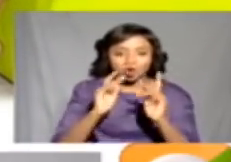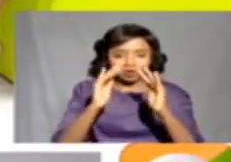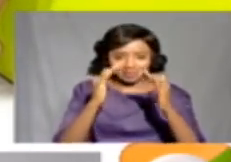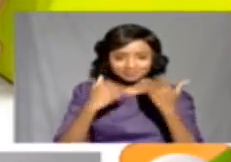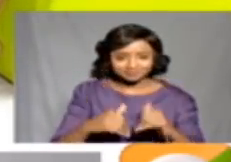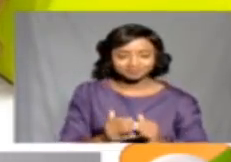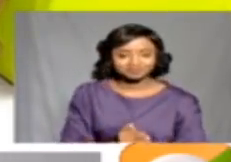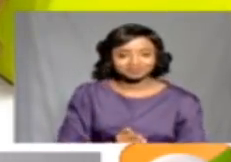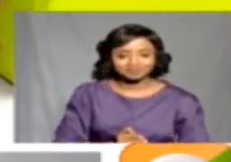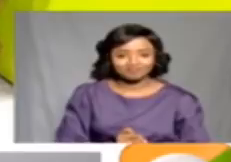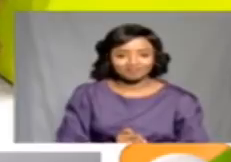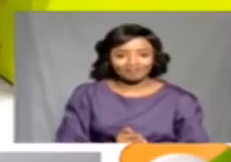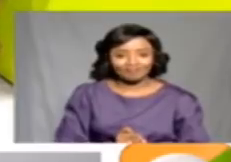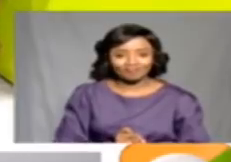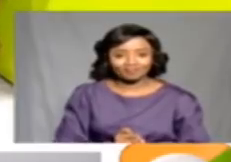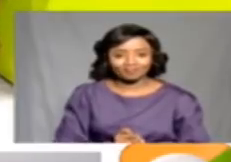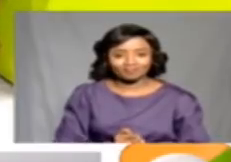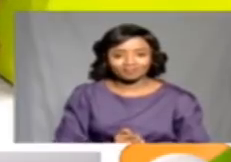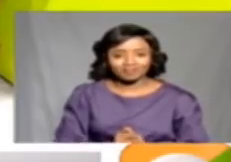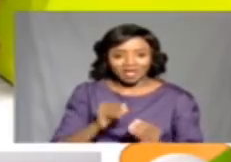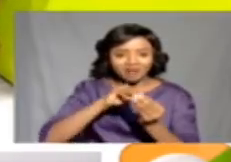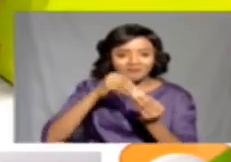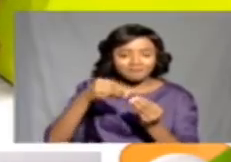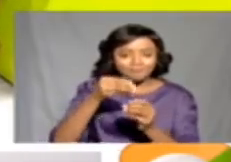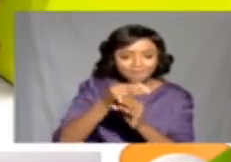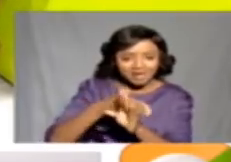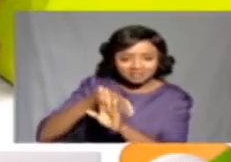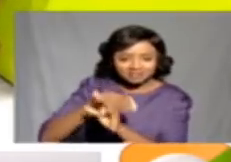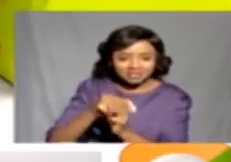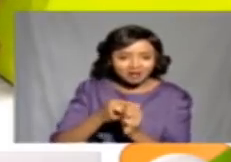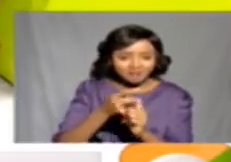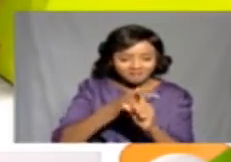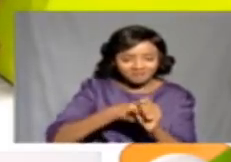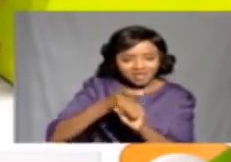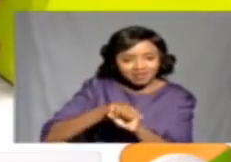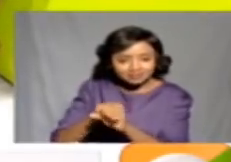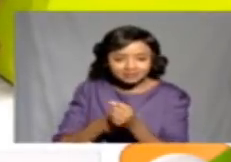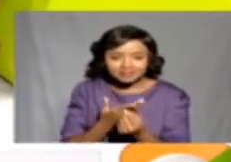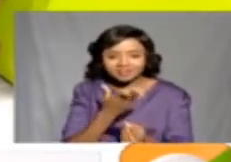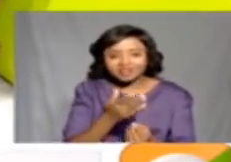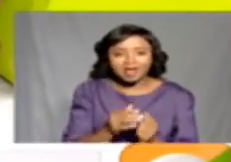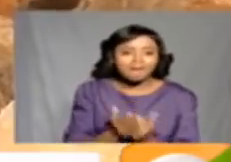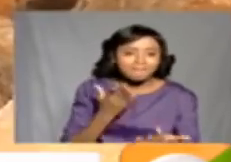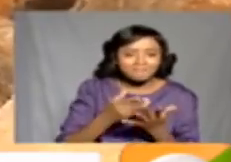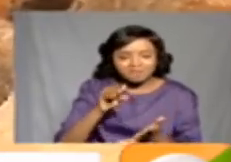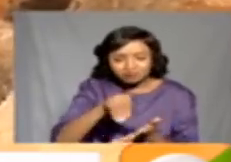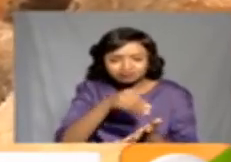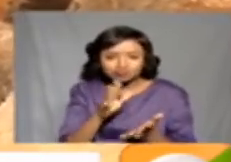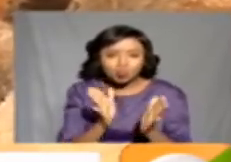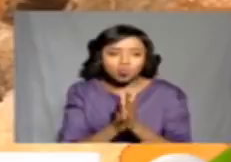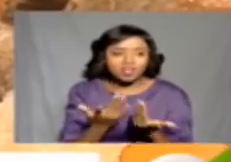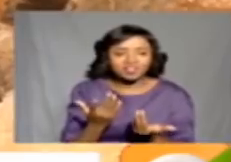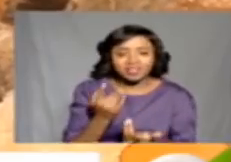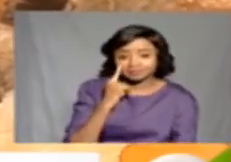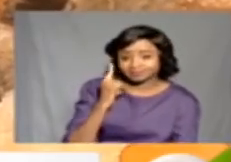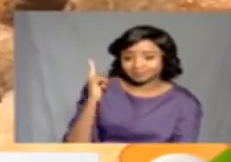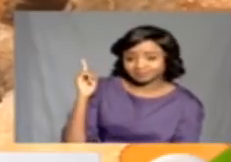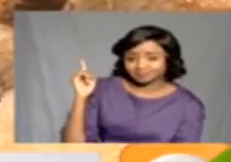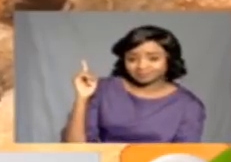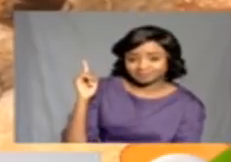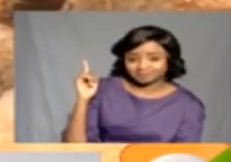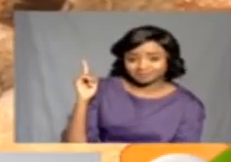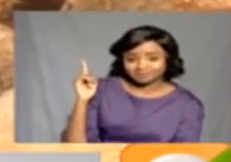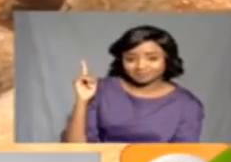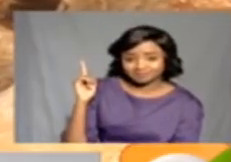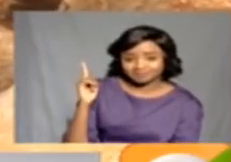bajia. Bajia ya unga na hafu hii nyingine inaweza kuwa ni bajia ya mboga. Bajia ya viazi na mboga ama